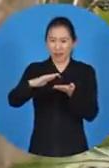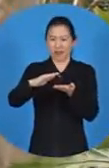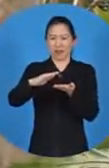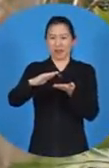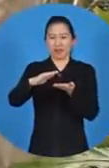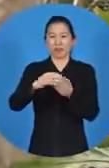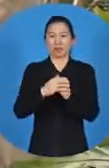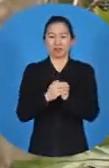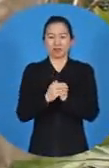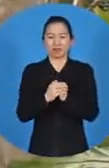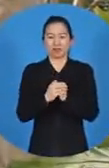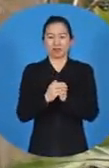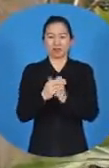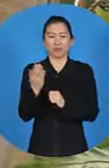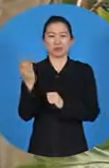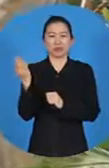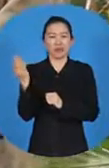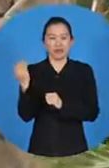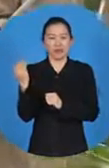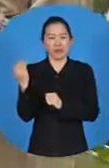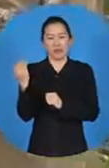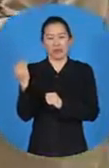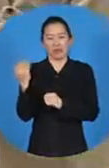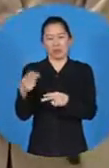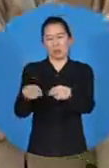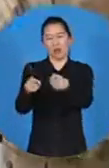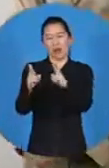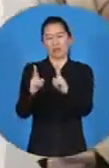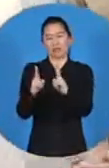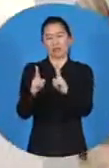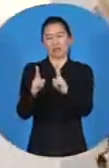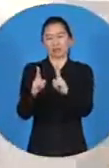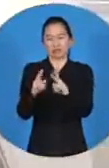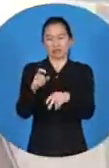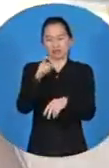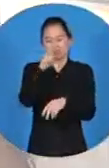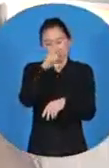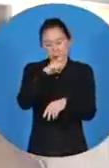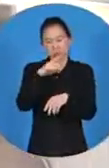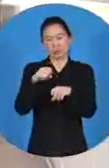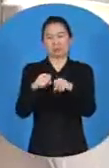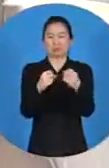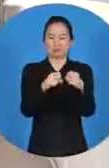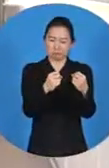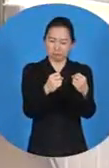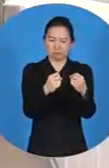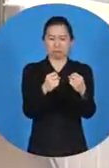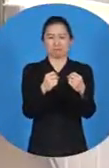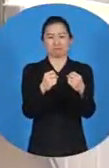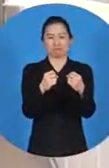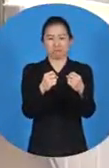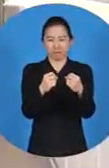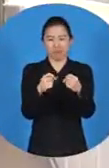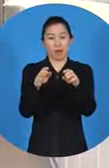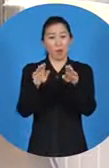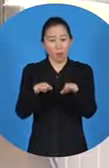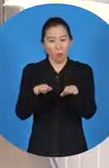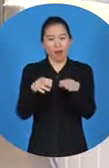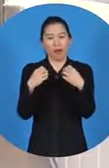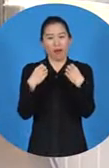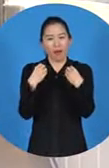。あの温室の中でもね、こちら一番痛みが激しかったところなんで、綺麗にな